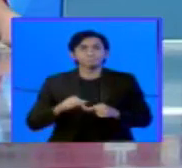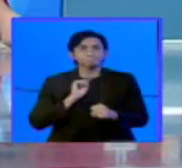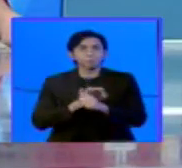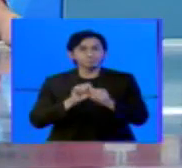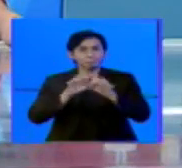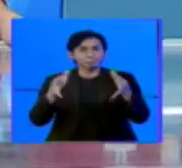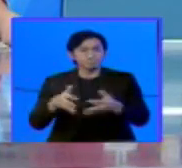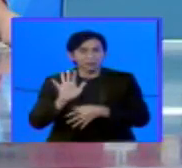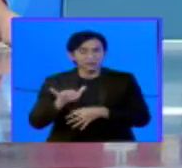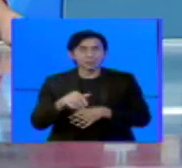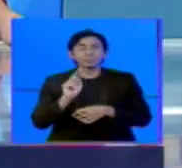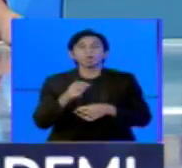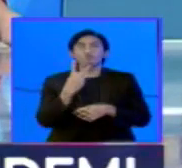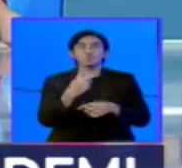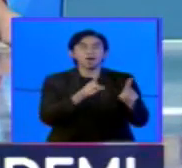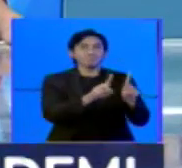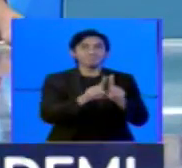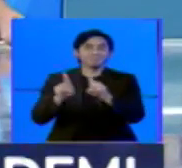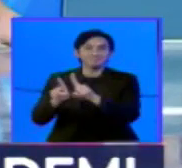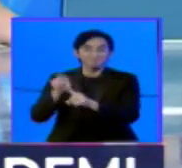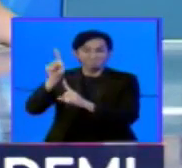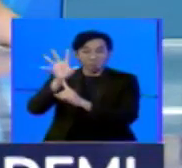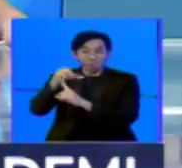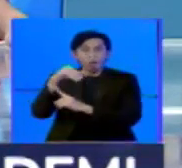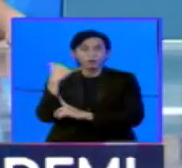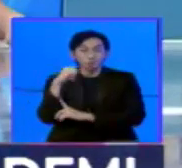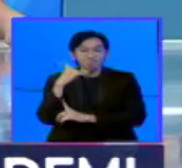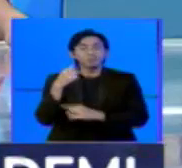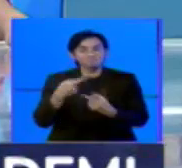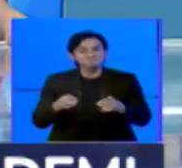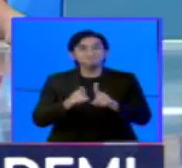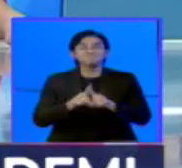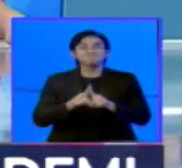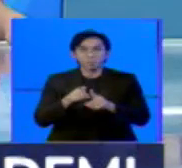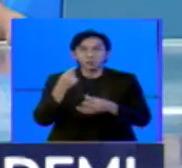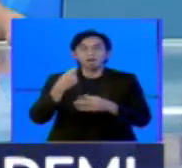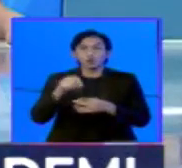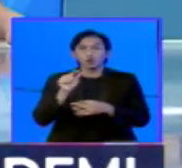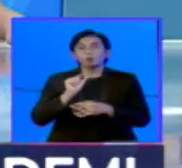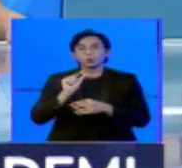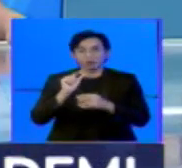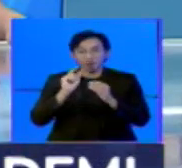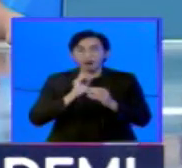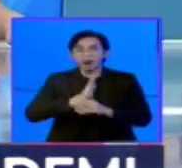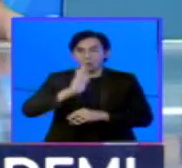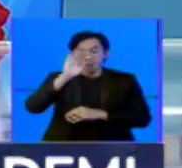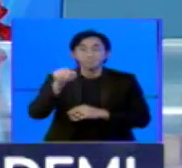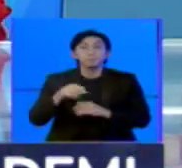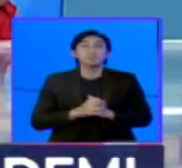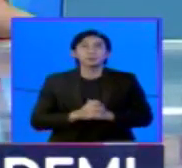Pemirsa, di tengah pandemi COVID-19, dua pasang pengantin di Bantul, Yogyakarta melangsungkan pernikahan di kantor urusan